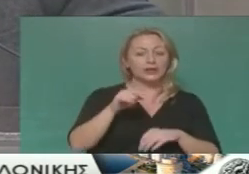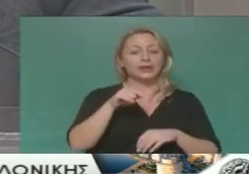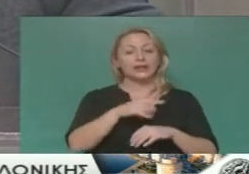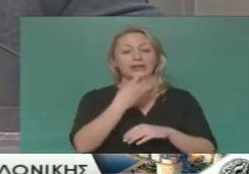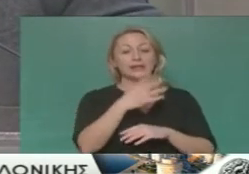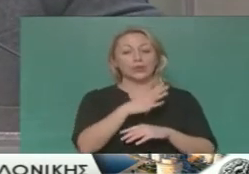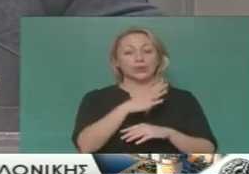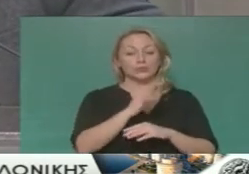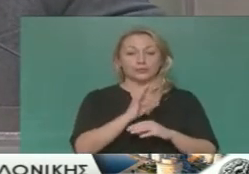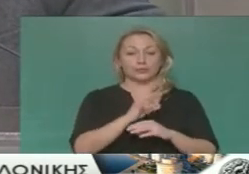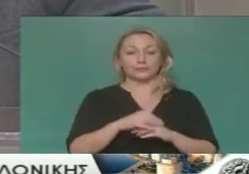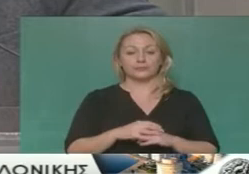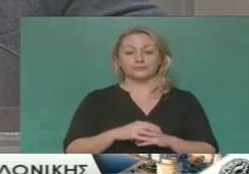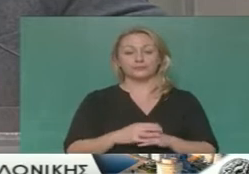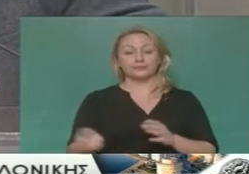Επίσης,